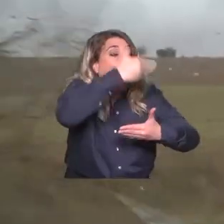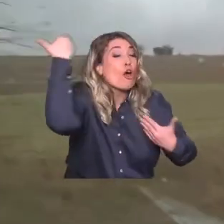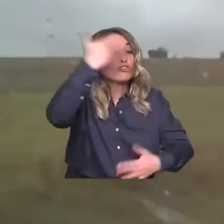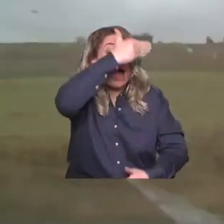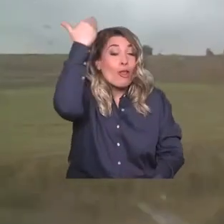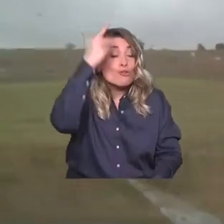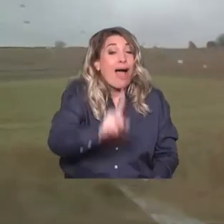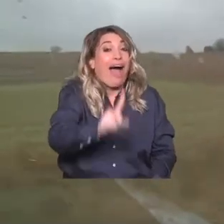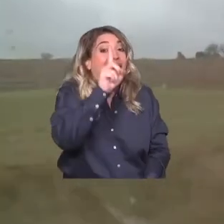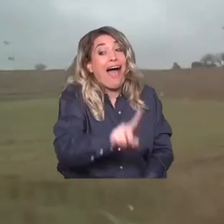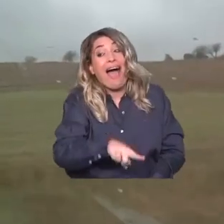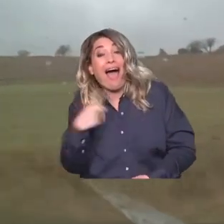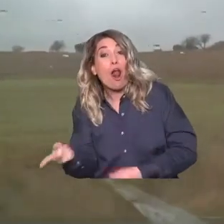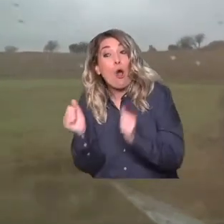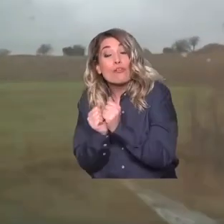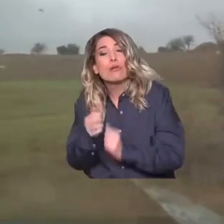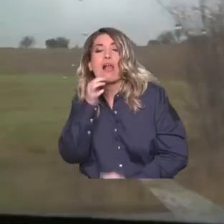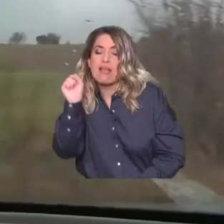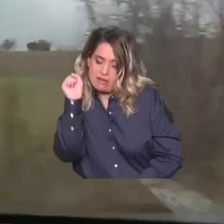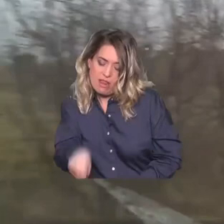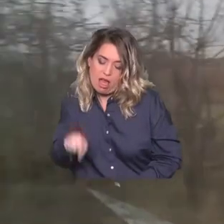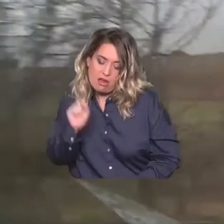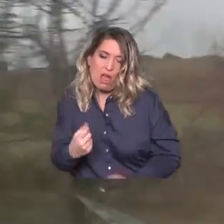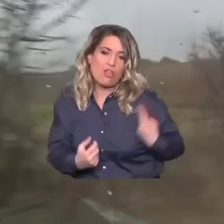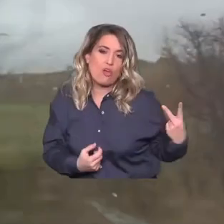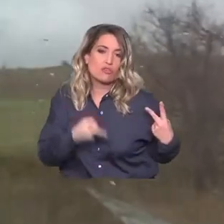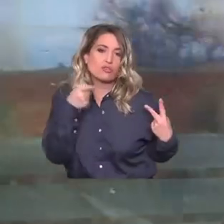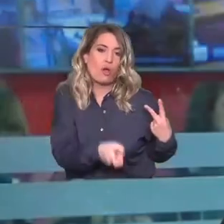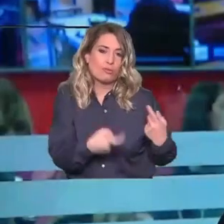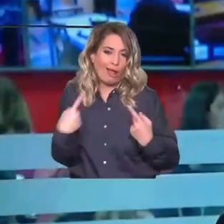έχει ήδη παραδεχτεί το ιδεχθέστατο έγκλημα.